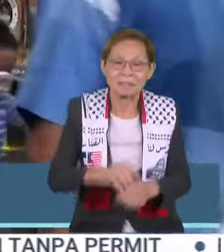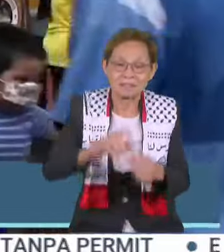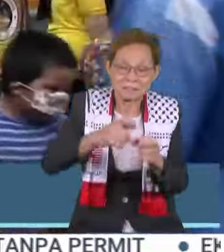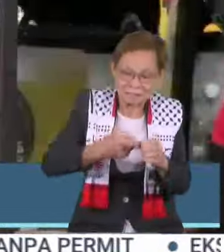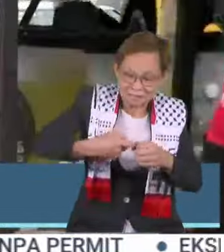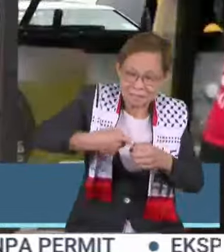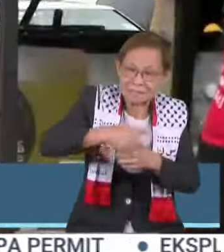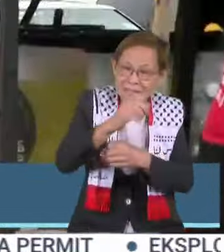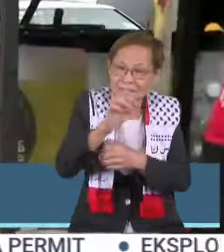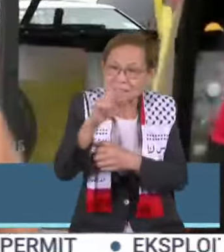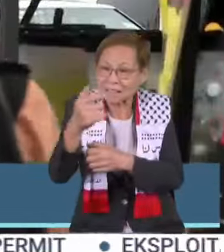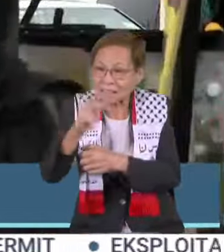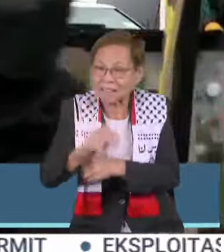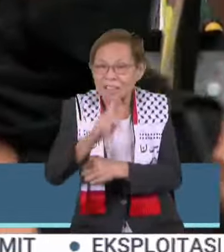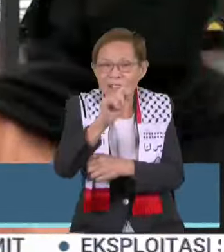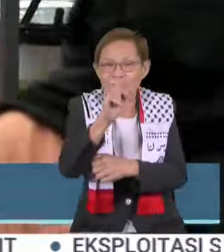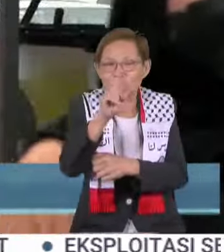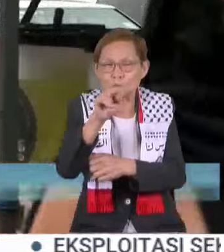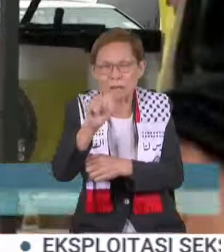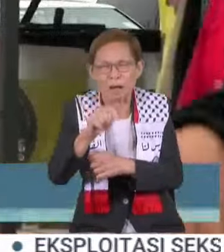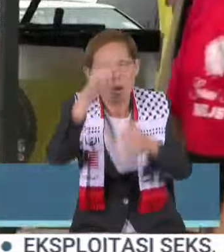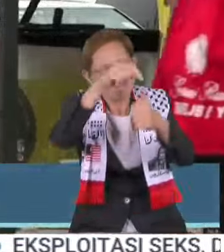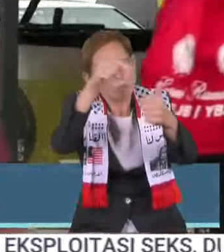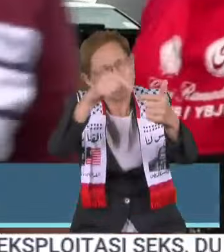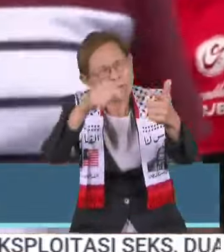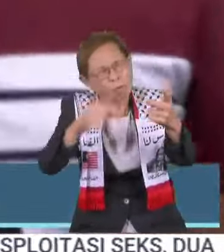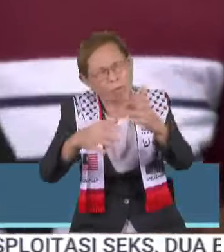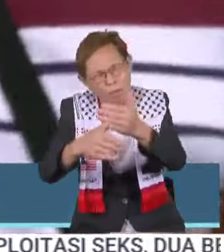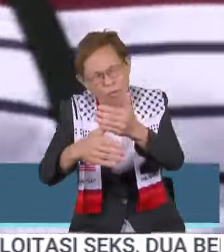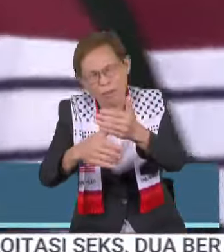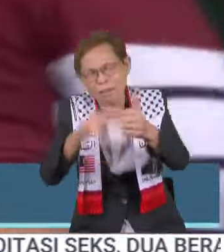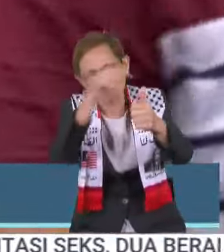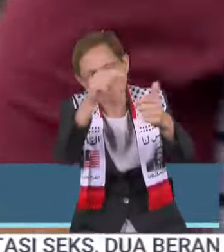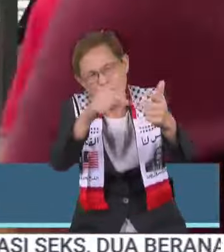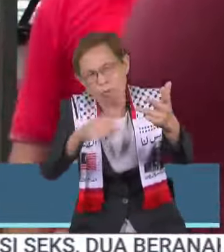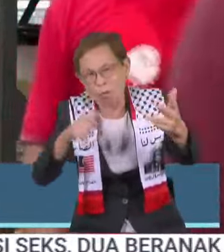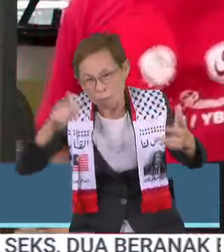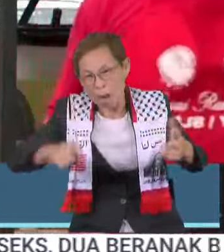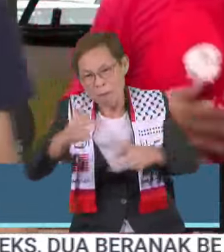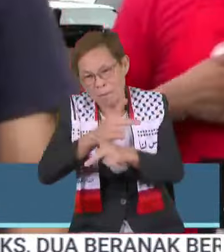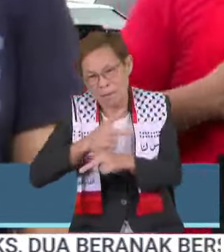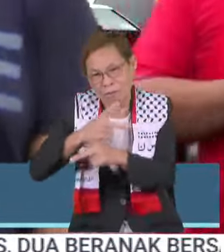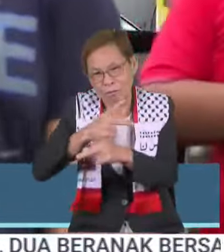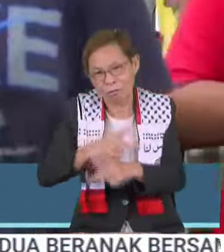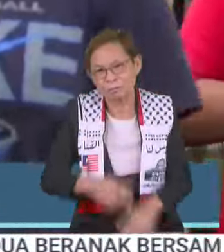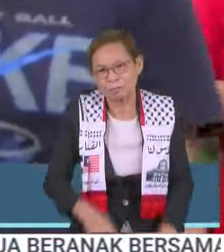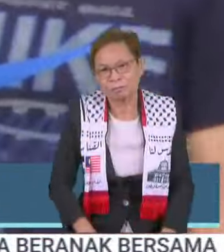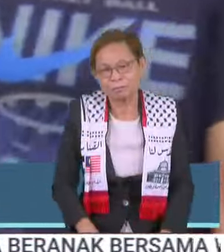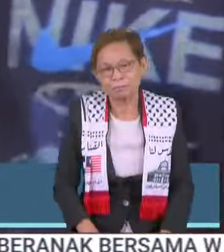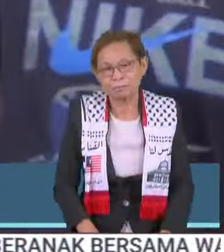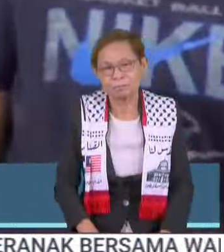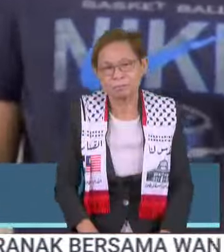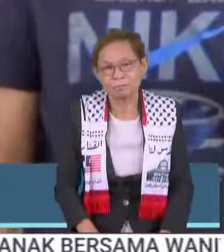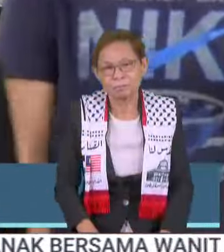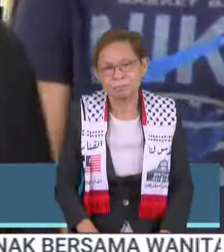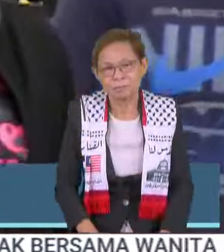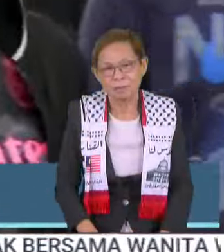sardine, tuna. So these are all fishes that you have to be careful about. And